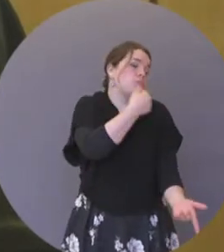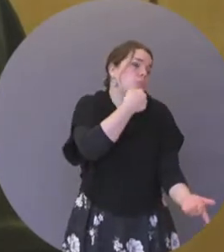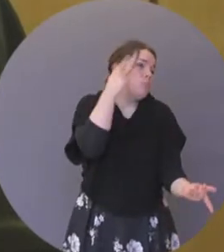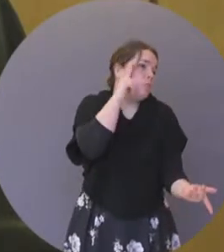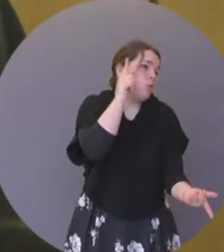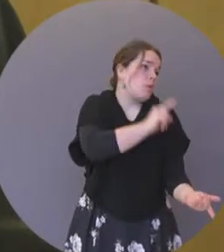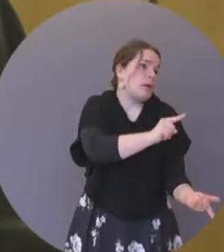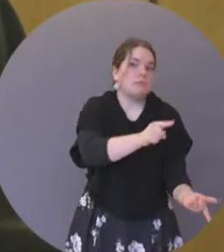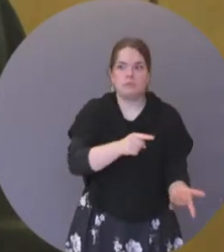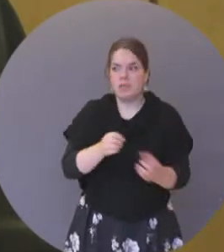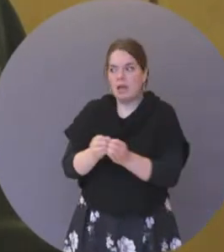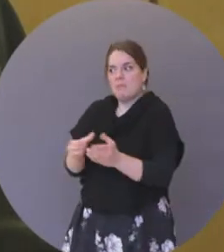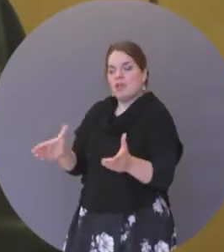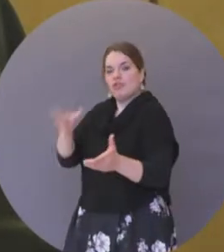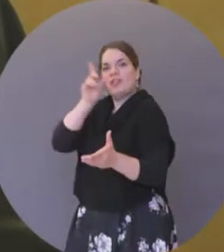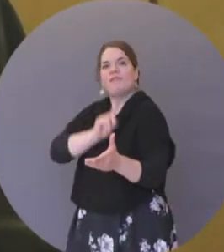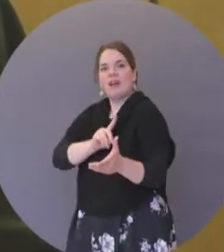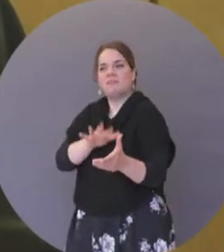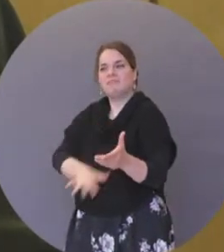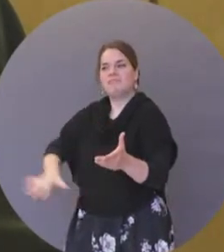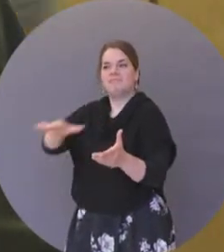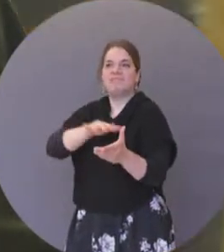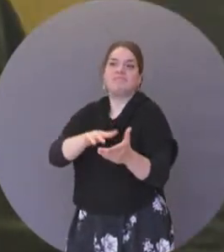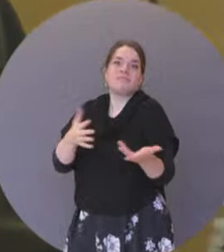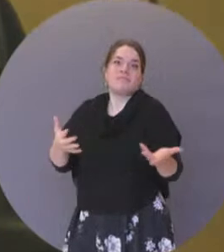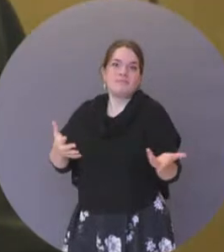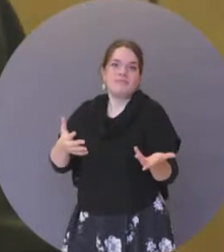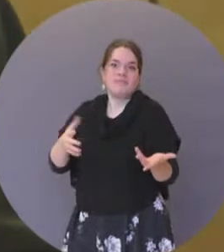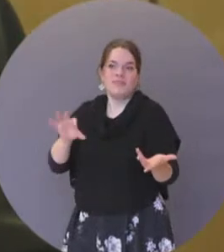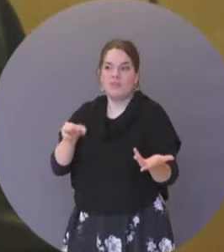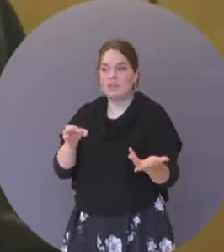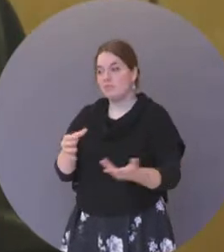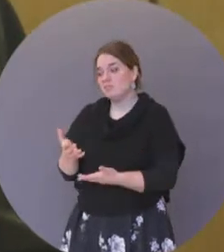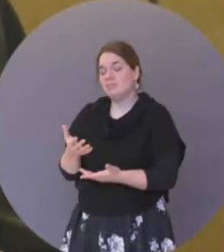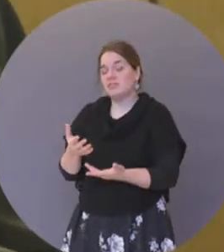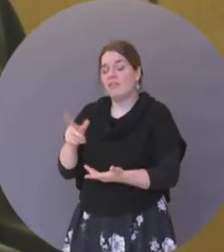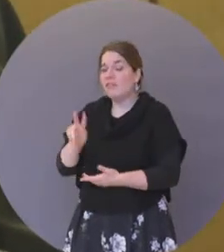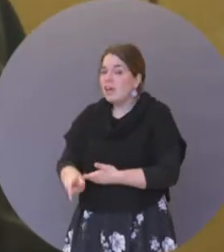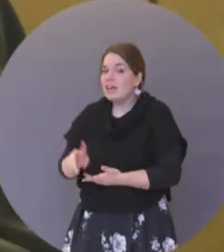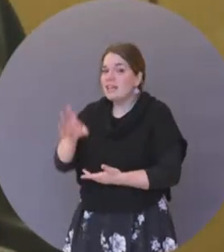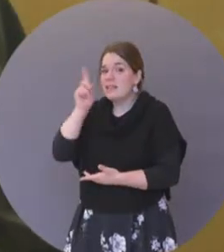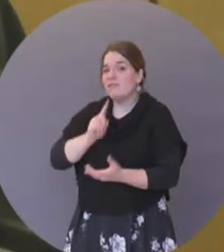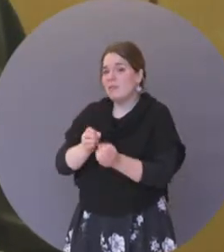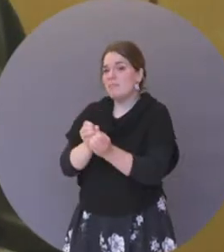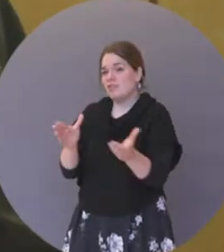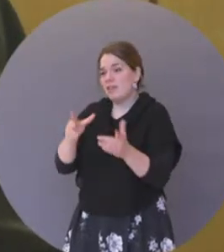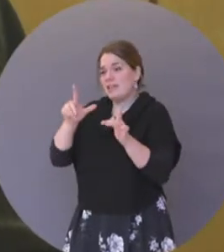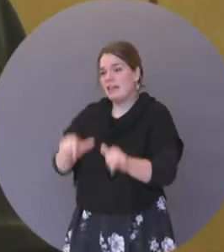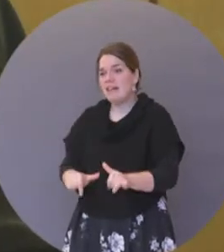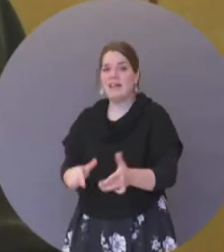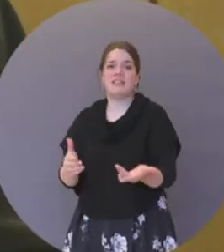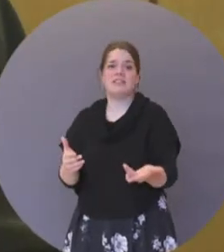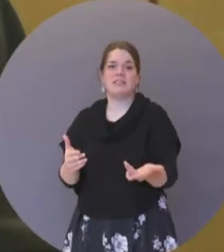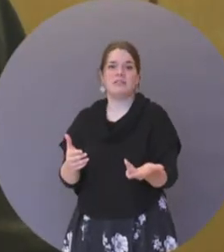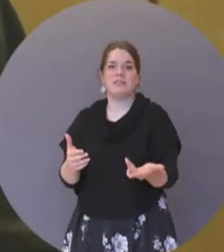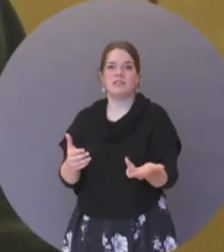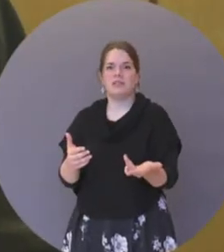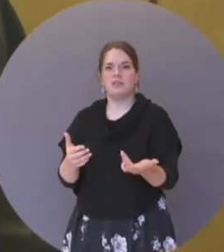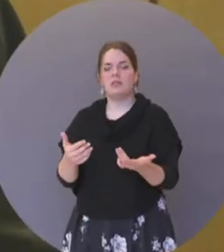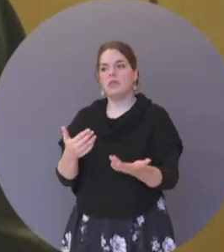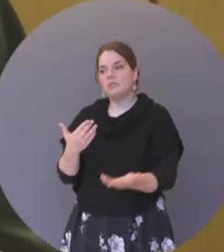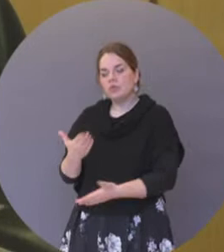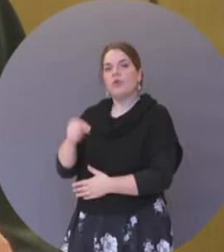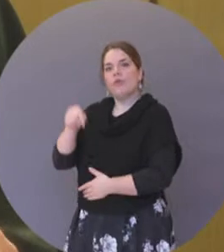féminin car principalement exercer effectivement par des femmes qui doit être ce métier sorti de la précarité et davantage